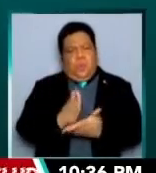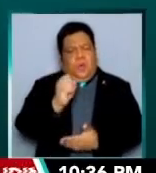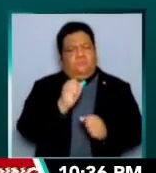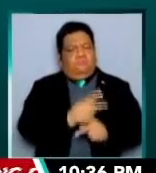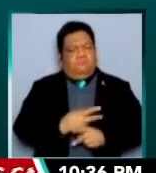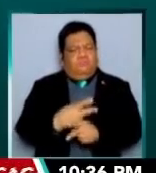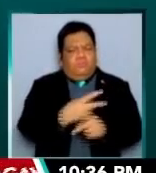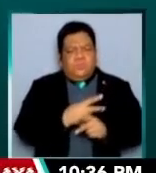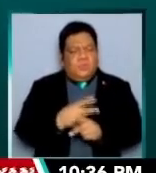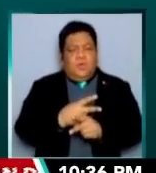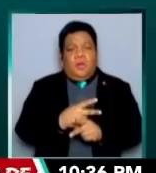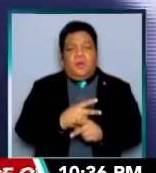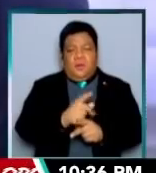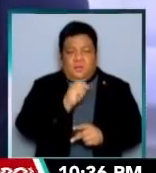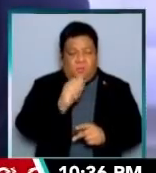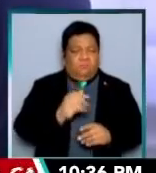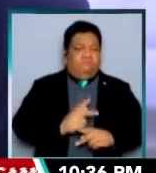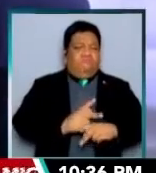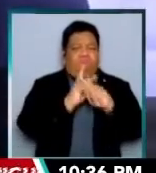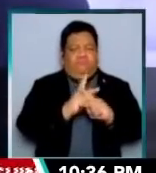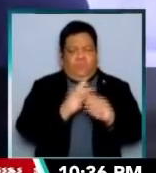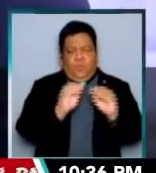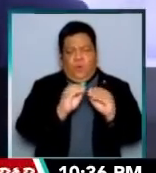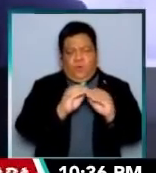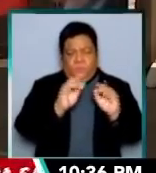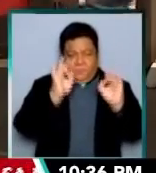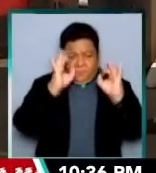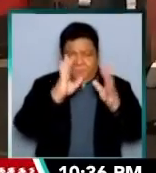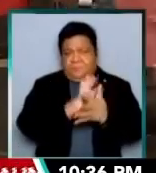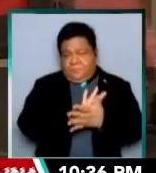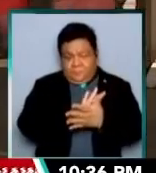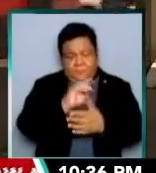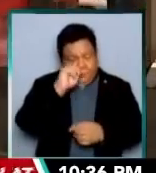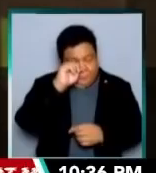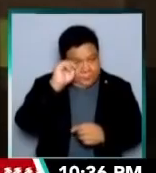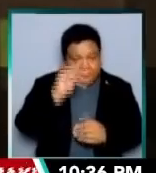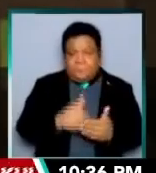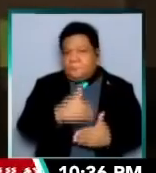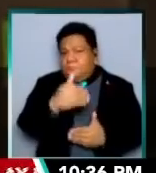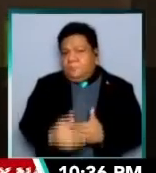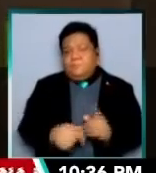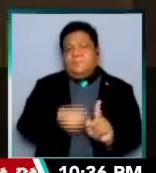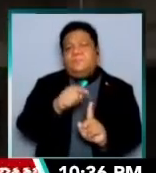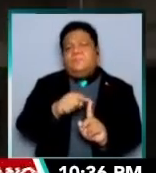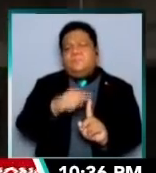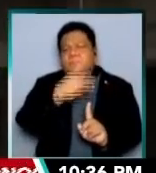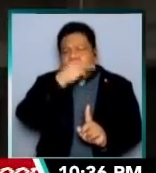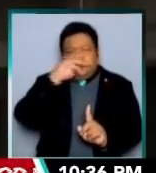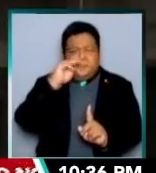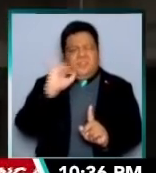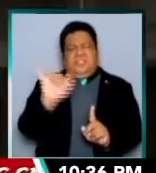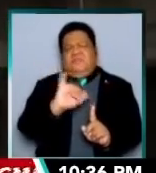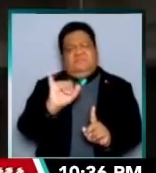mas mataas na banta ng impeksyon. Tutol din si Senator Manny Pacquiao sa pagbabawal sa mga unvaccinated na lumabas sa kanilang mga